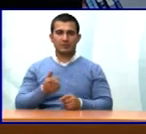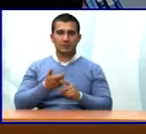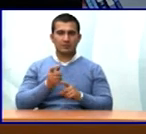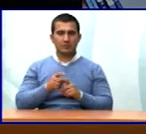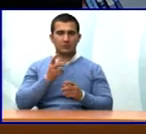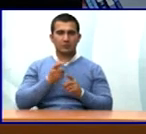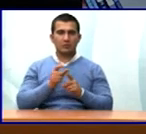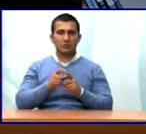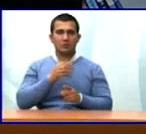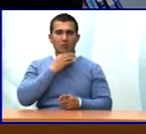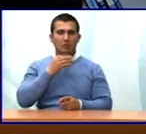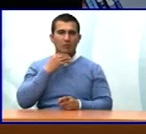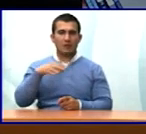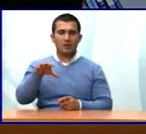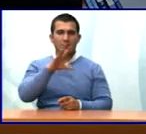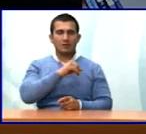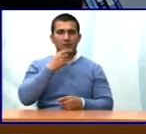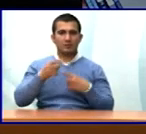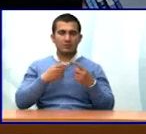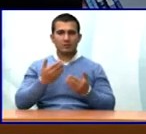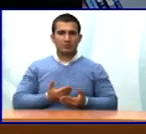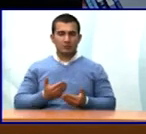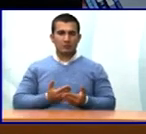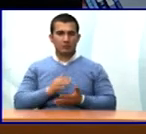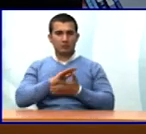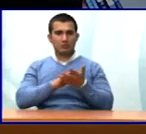mavzu. Bu bizni hayotimiz bilan bog'liq bo'lgan